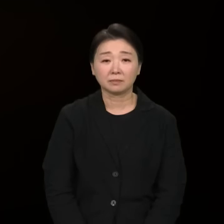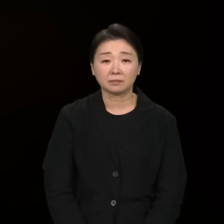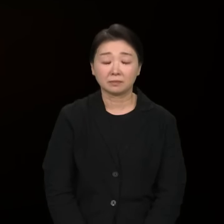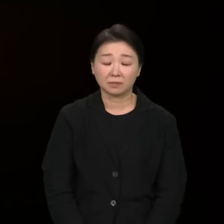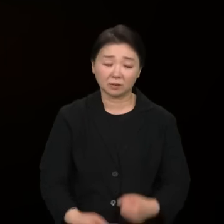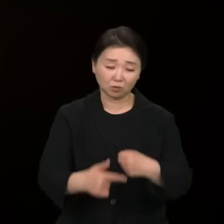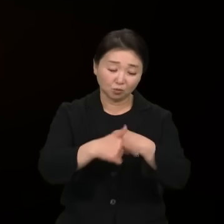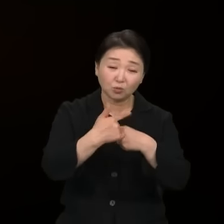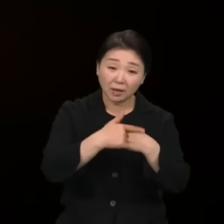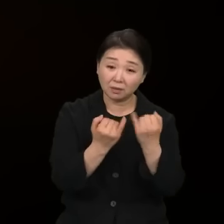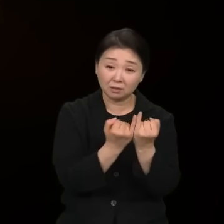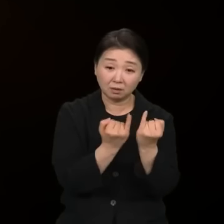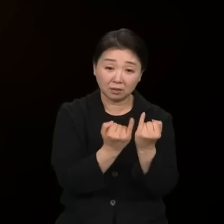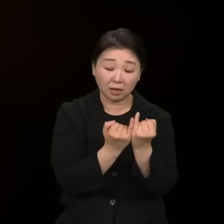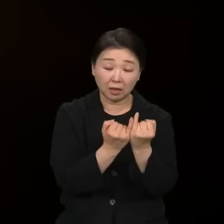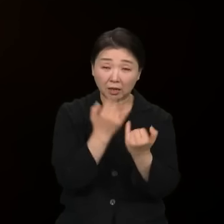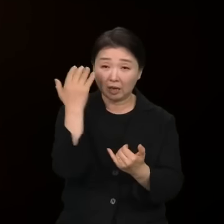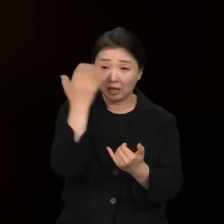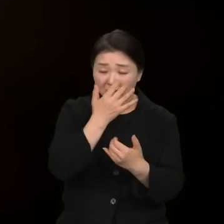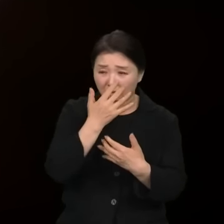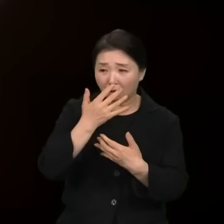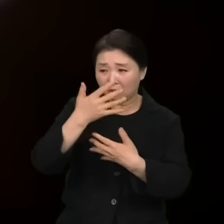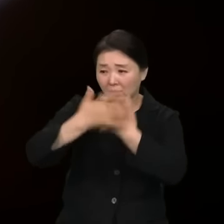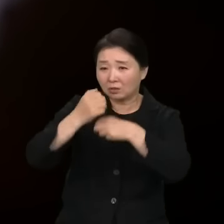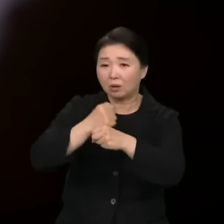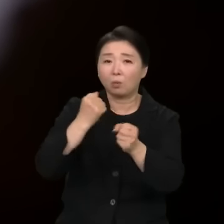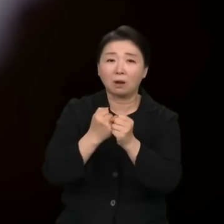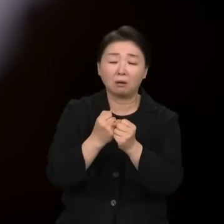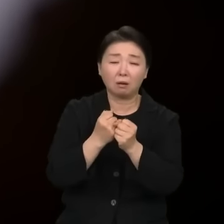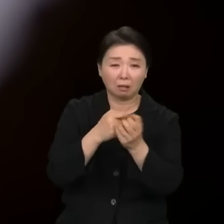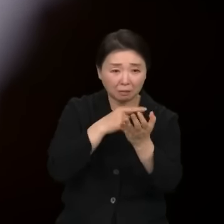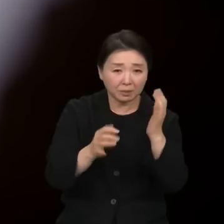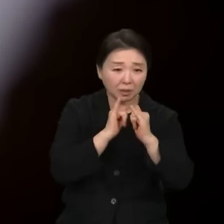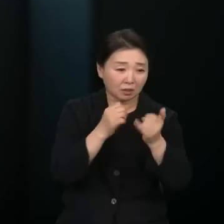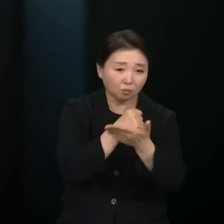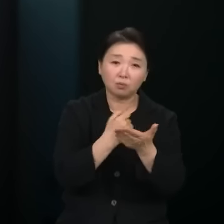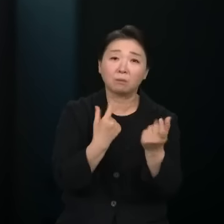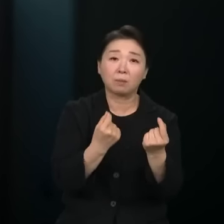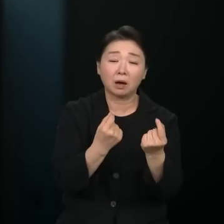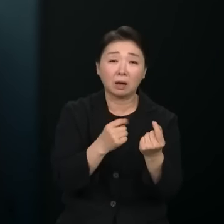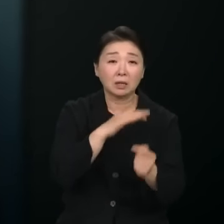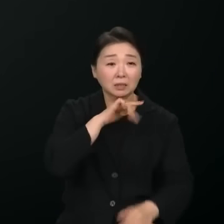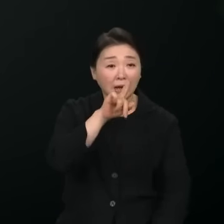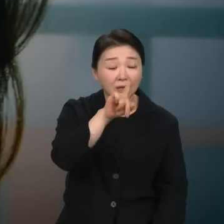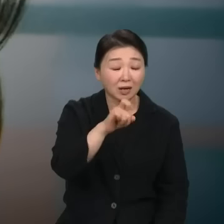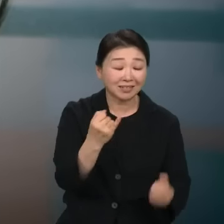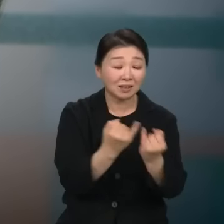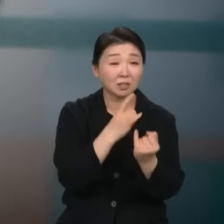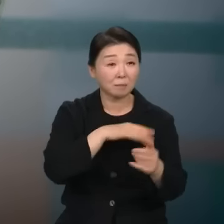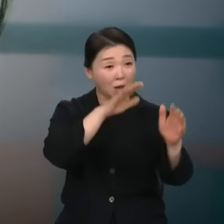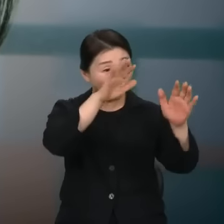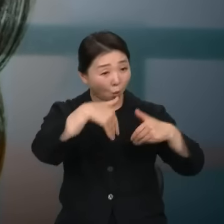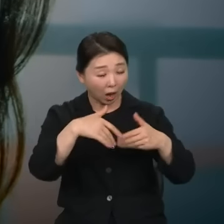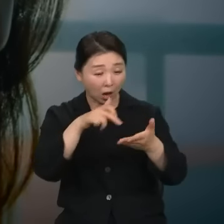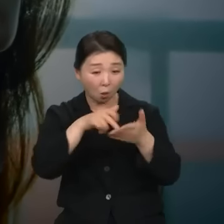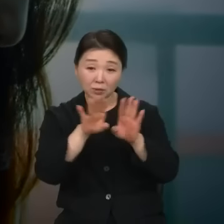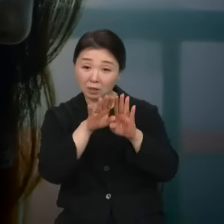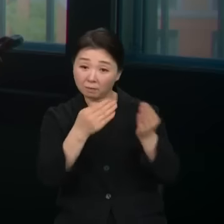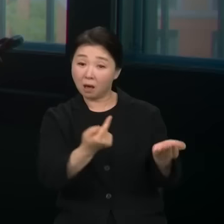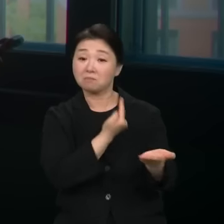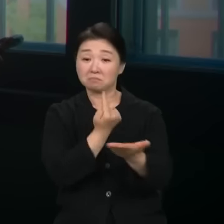6학년 여자아이가 성착취물 피해자가 된 건 우연이었습니다. 11살 여자만 들어오라는 오픈 채팅방에